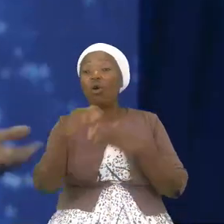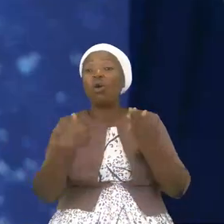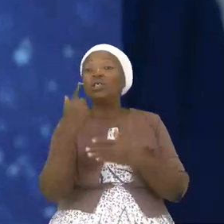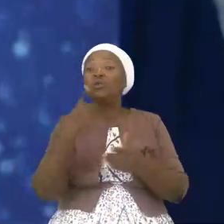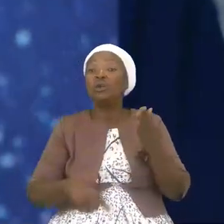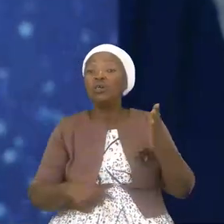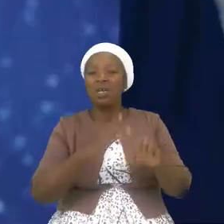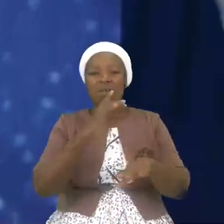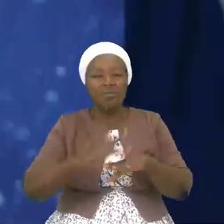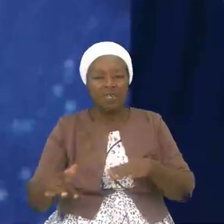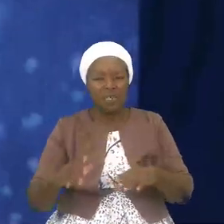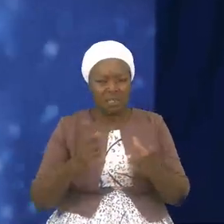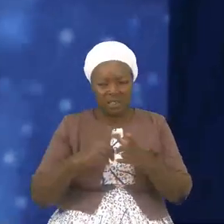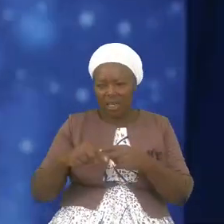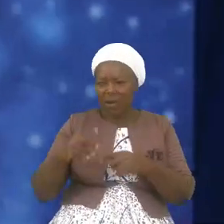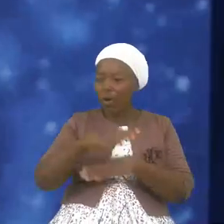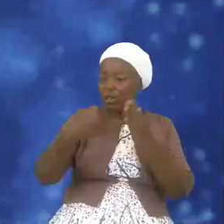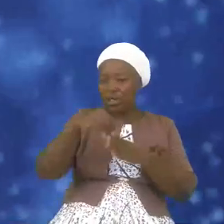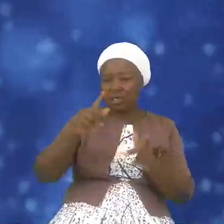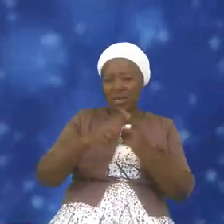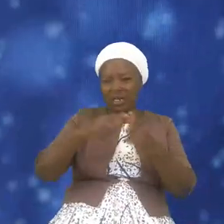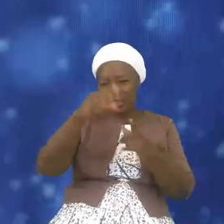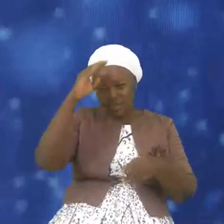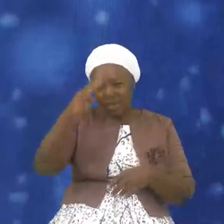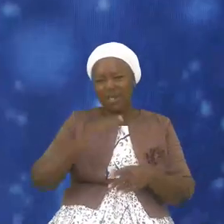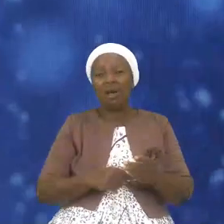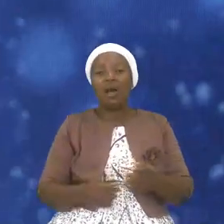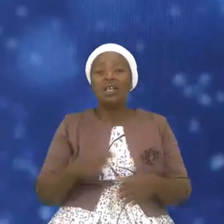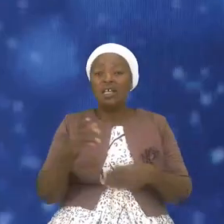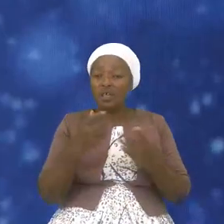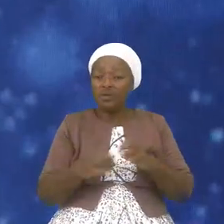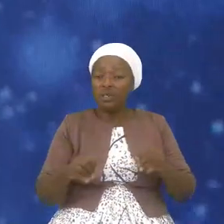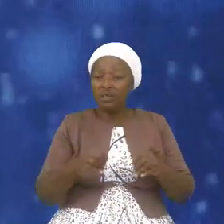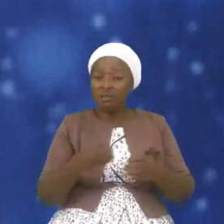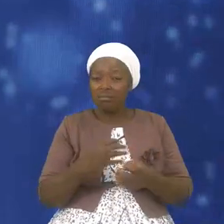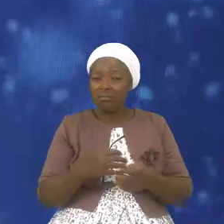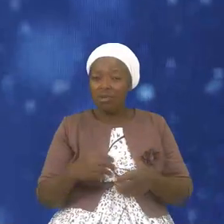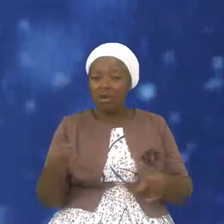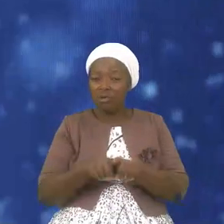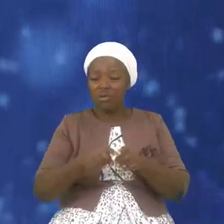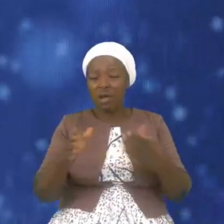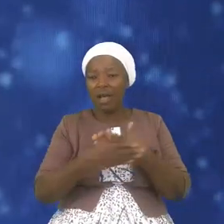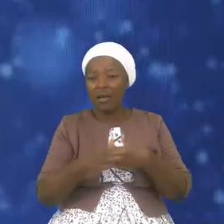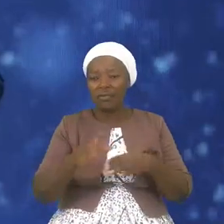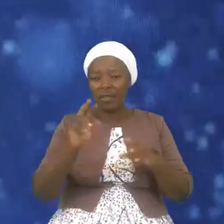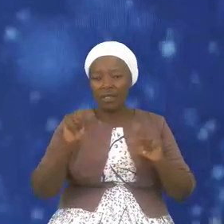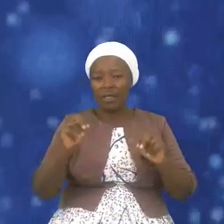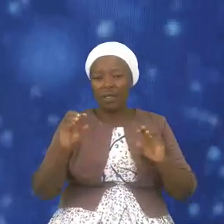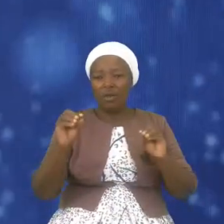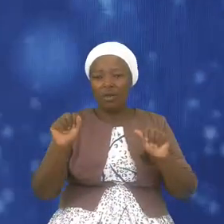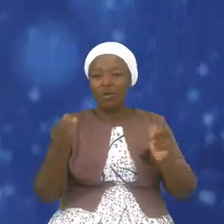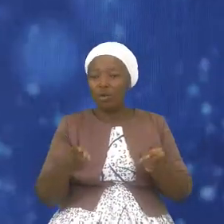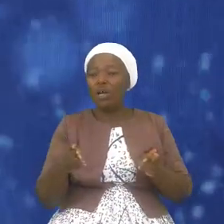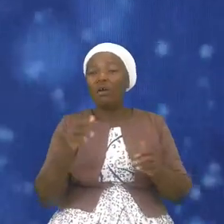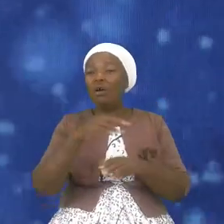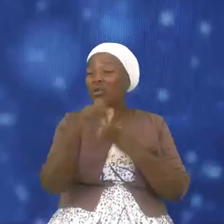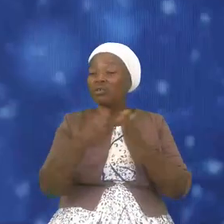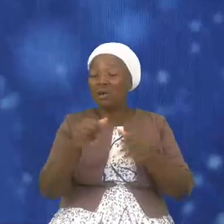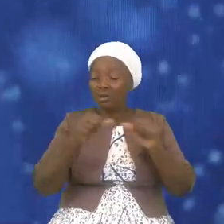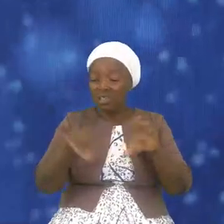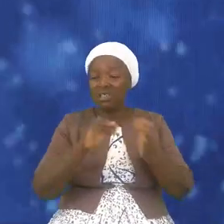Noé. Ensuite, après Noé, ils ont continué dans leur profanation, dans leur corruption. Et nous avons hérité